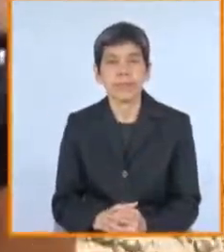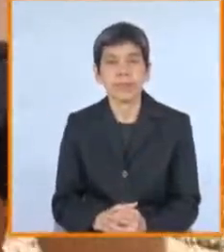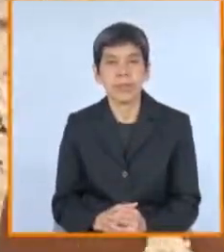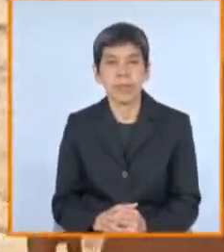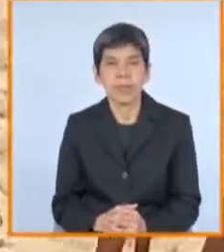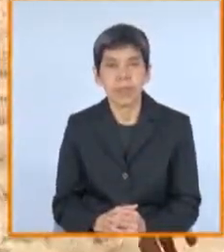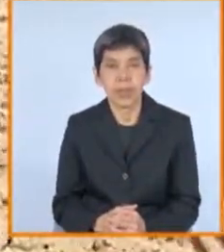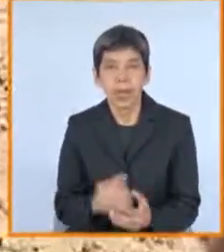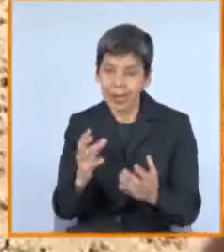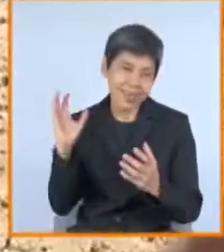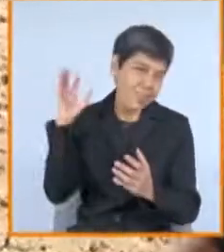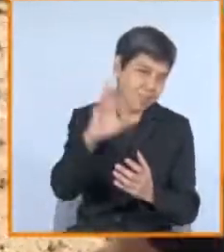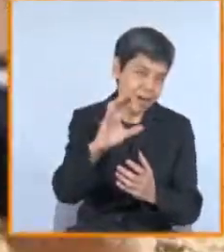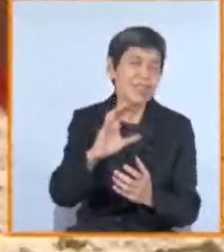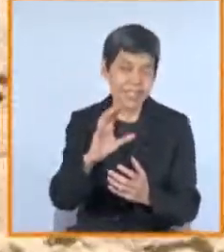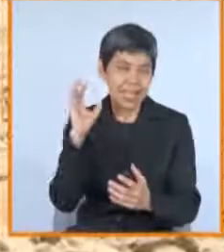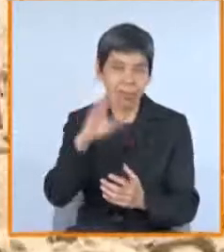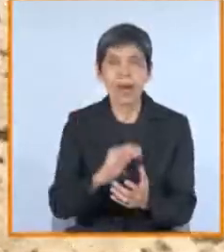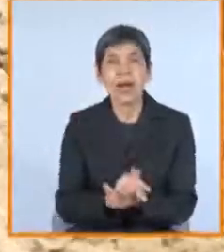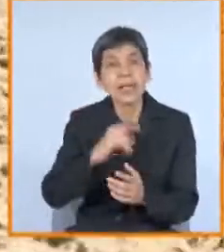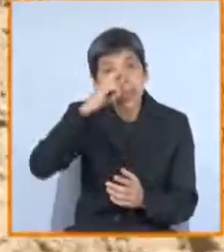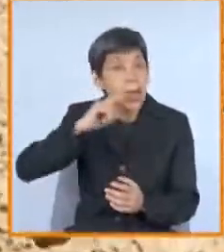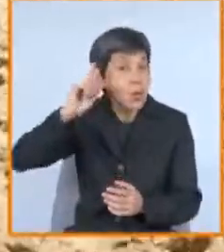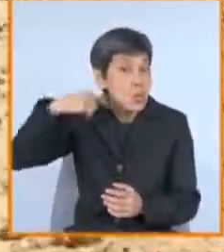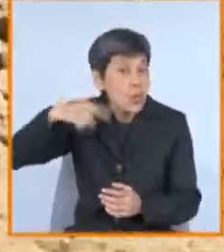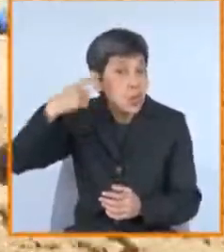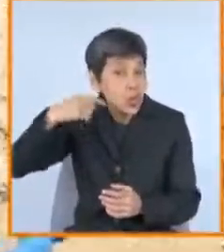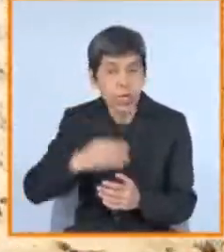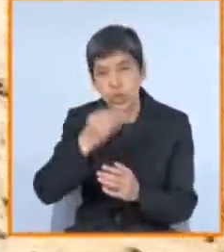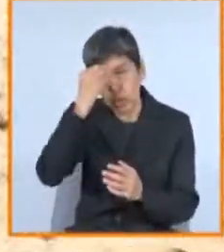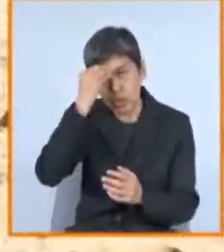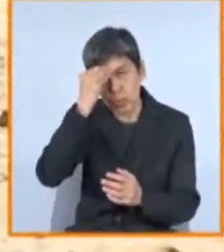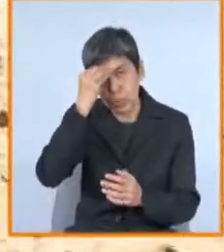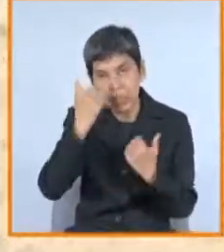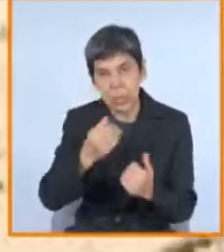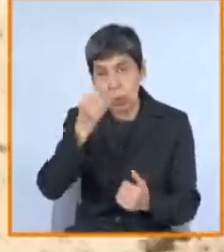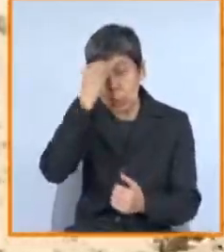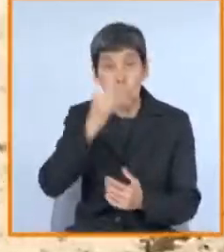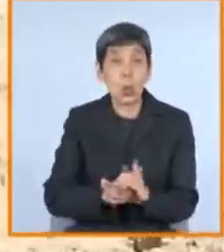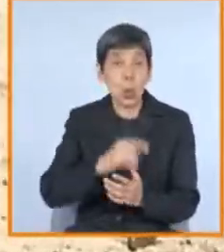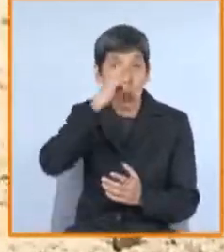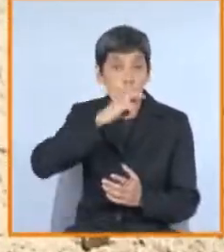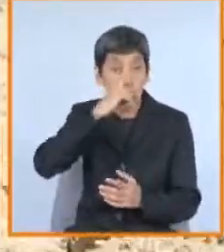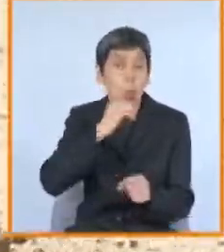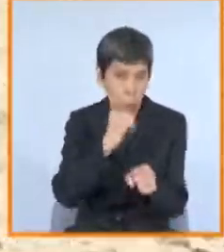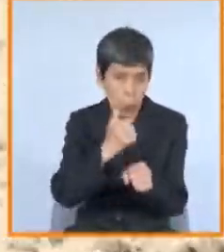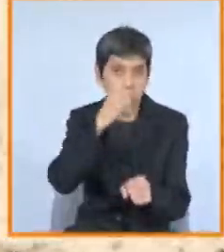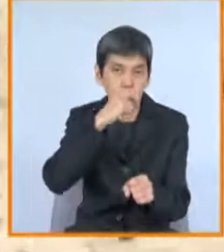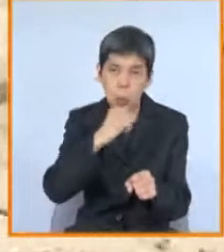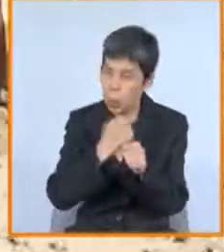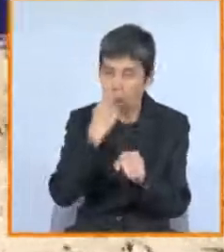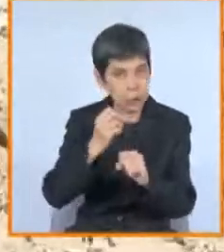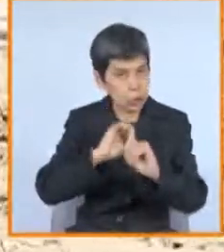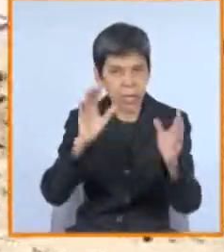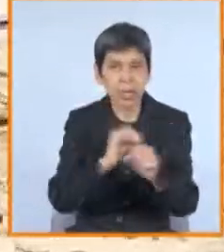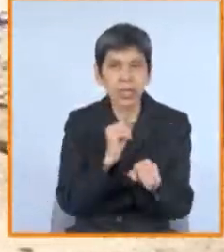าดหญิงไทยรอบแรกทีมขว้างลูกยางสาวไทยลงสนามพบกับญี่ปุ่นซึ่งเป็นทีมสาวไทยที่ทำได้ดีกว่าอย่างชัดเจ